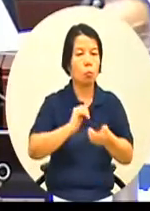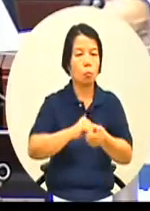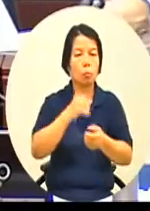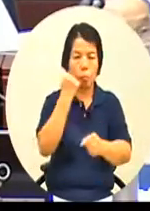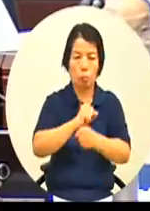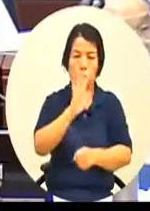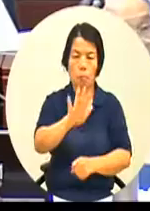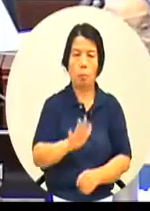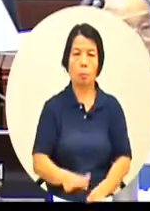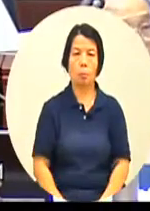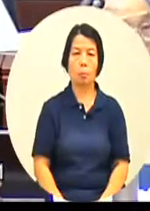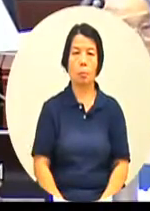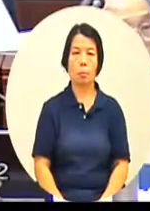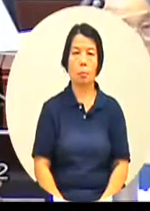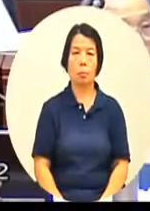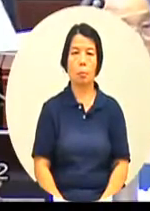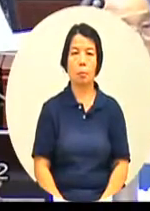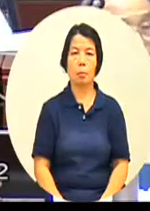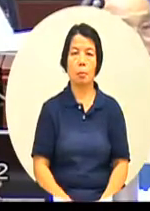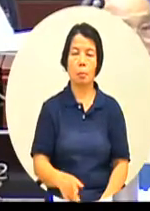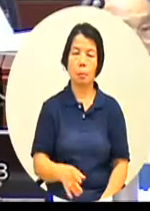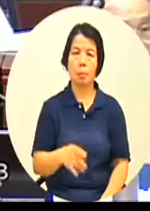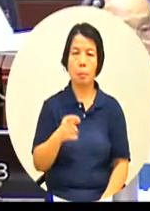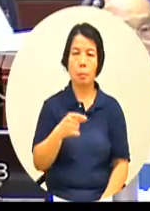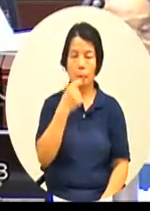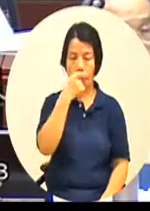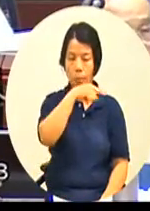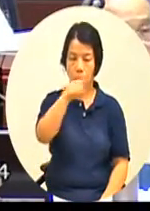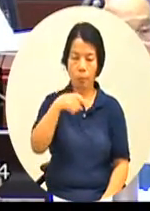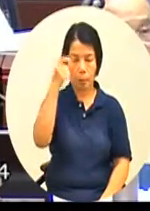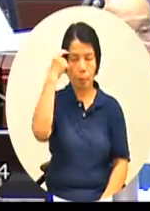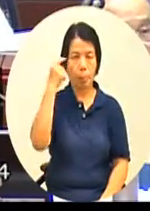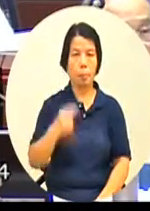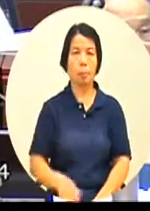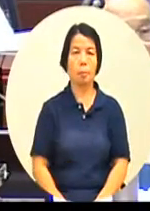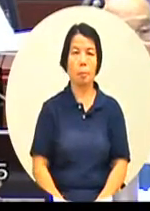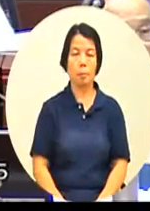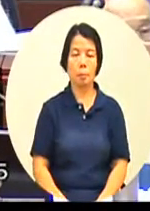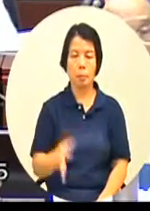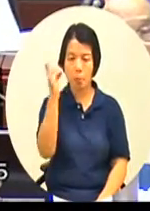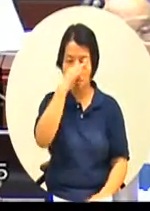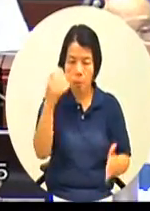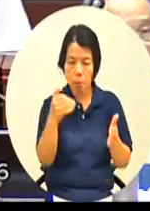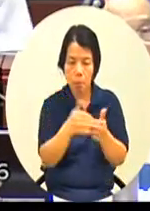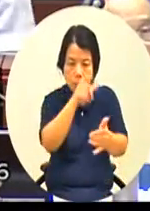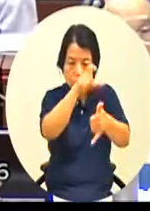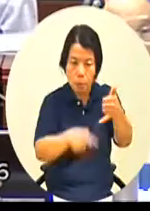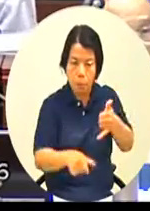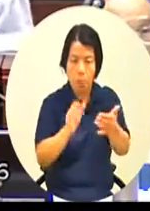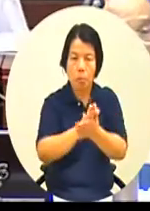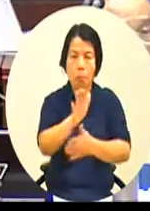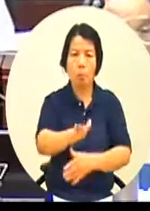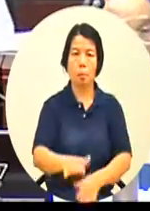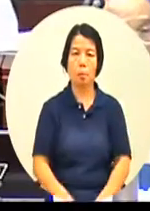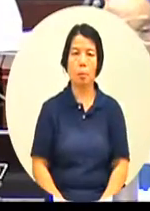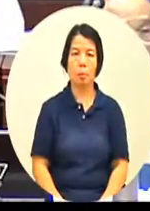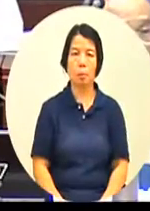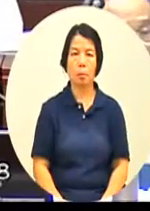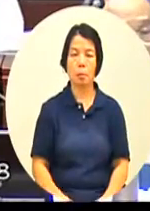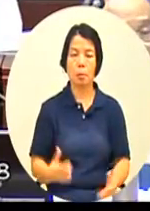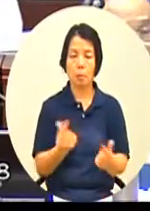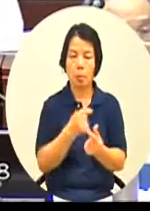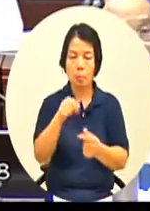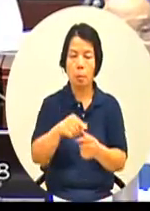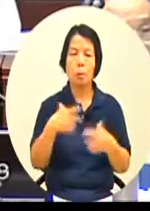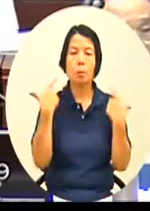但是我们呢，我们是讲说我们先找出这个案子之后啊，因为像刚刚讲的，其实这些